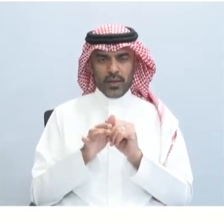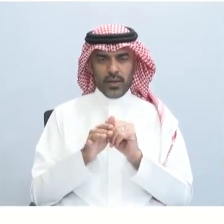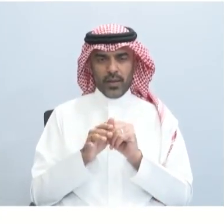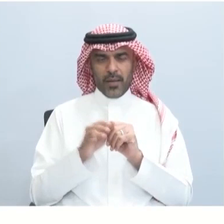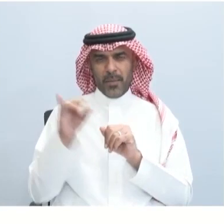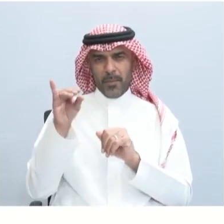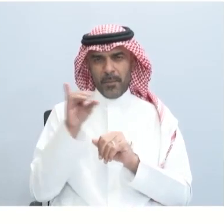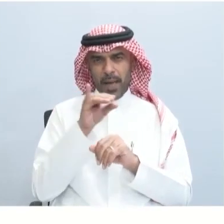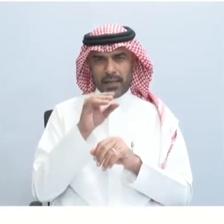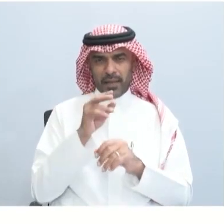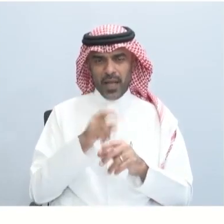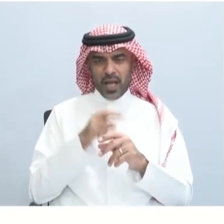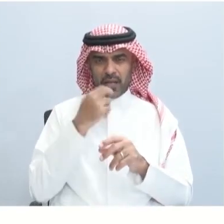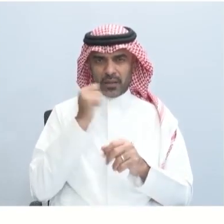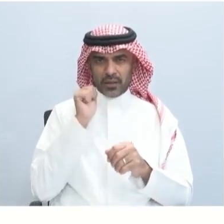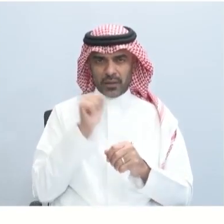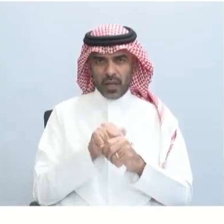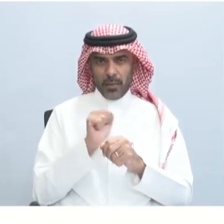والماده الصلبه